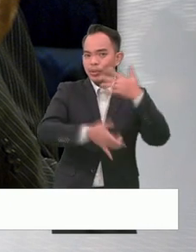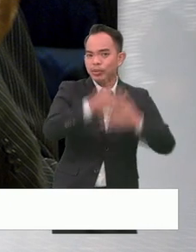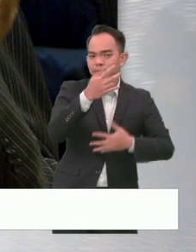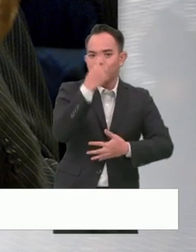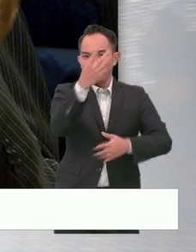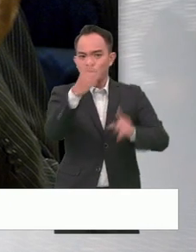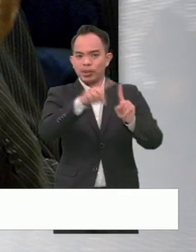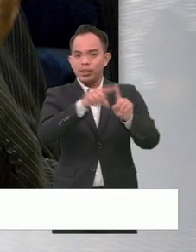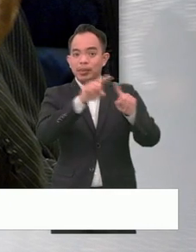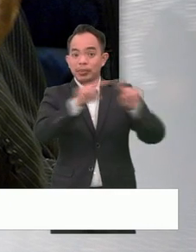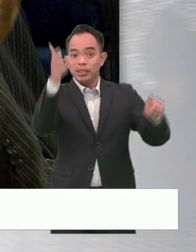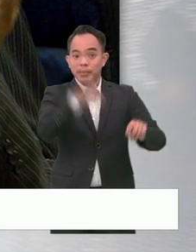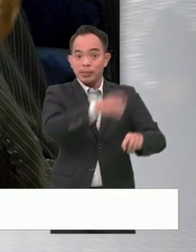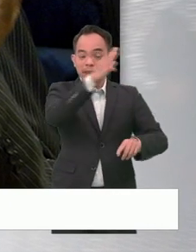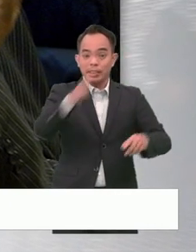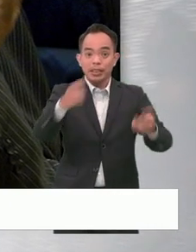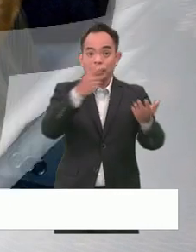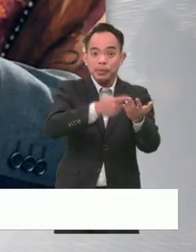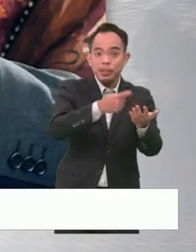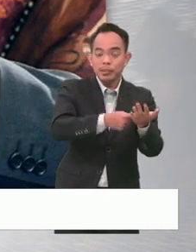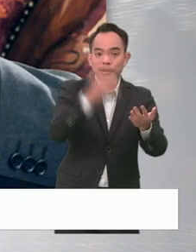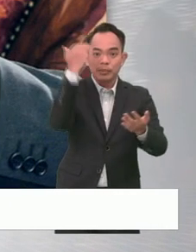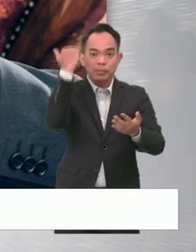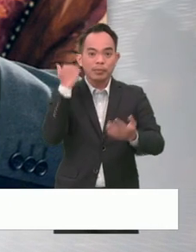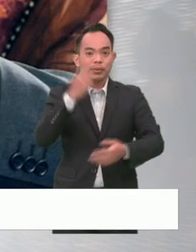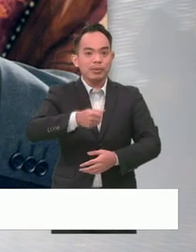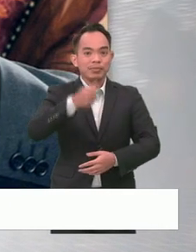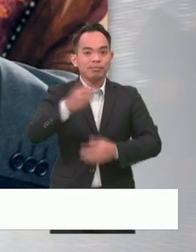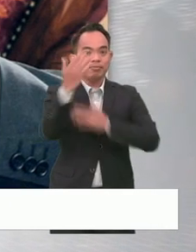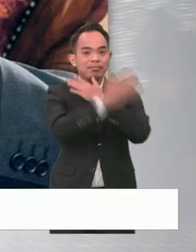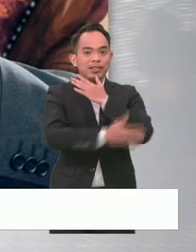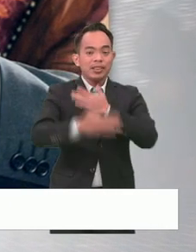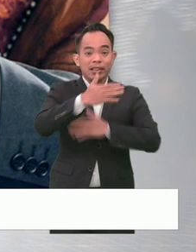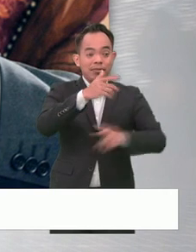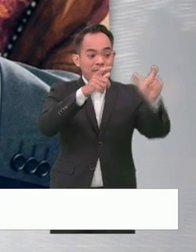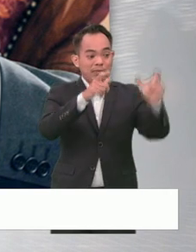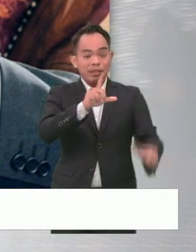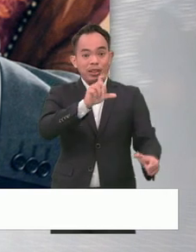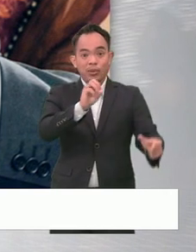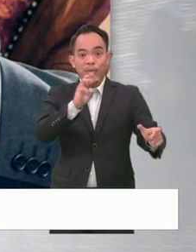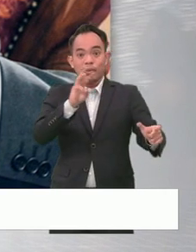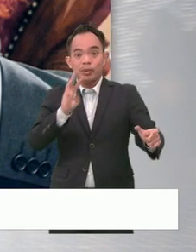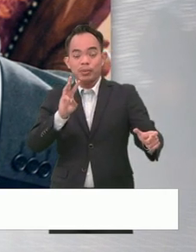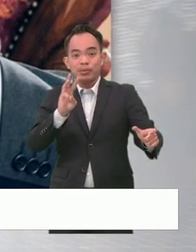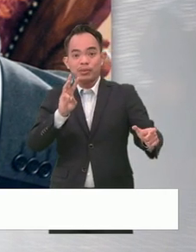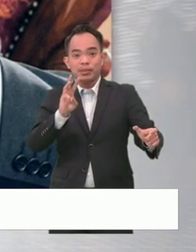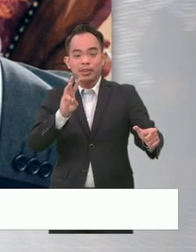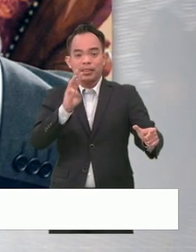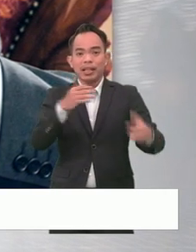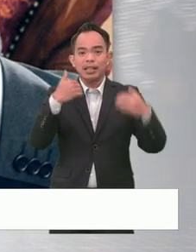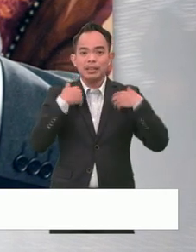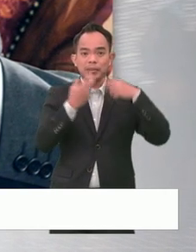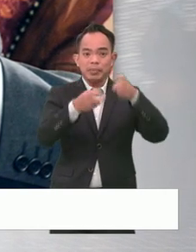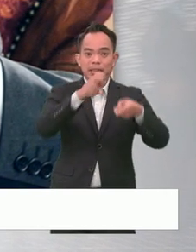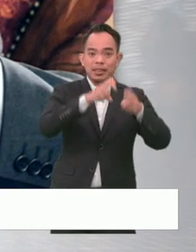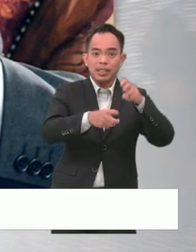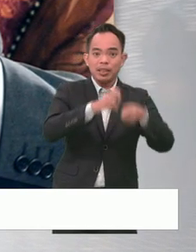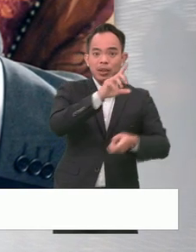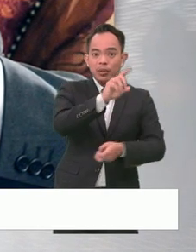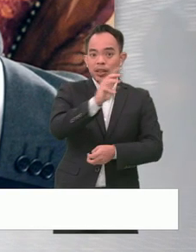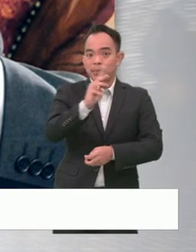ia dibatalkan secara tiba-tiba oleh pihak pegunungan individu dikehendaki membabikan chandelion